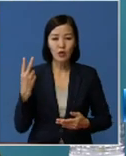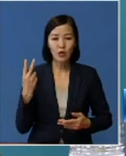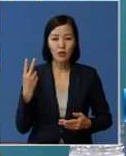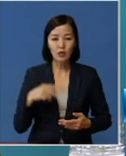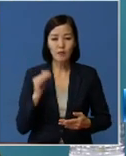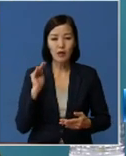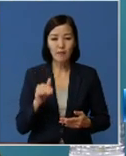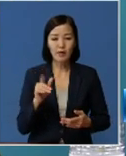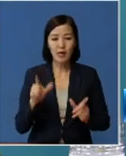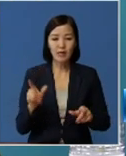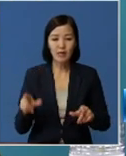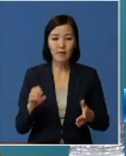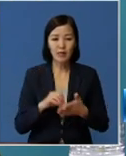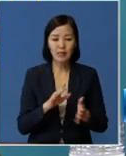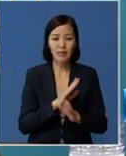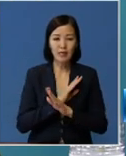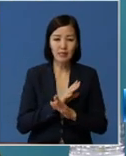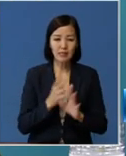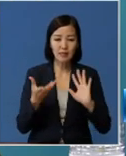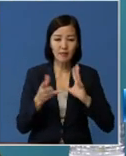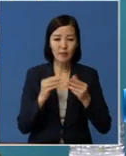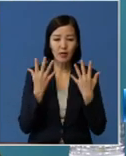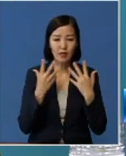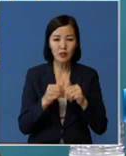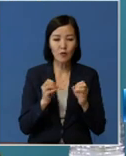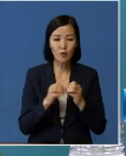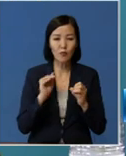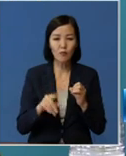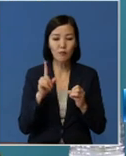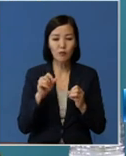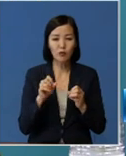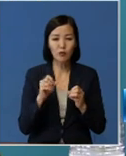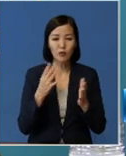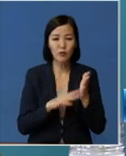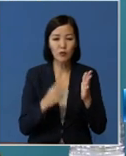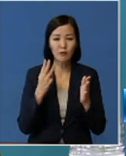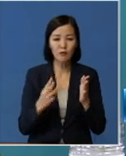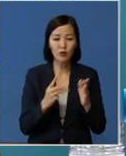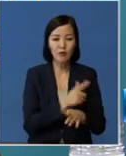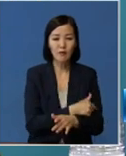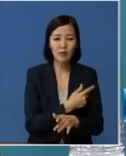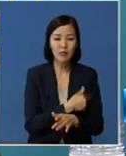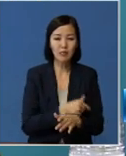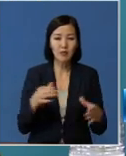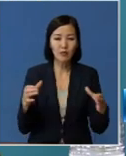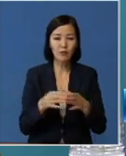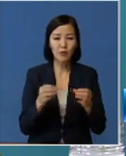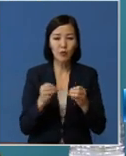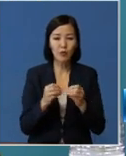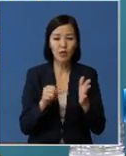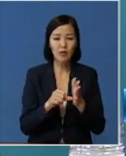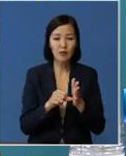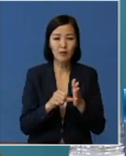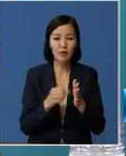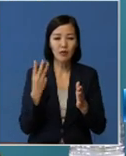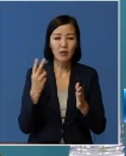адам анықталды. Қайтыс болғандардың саны 10193. Медициналық ұйымдарға